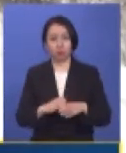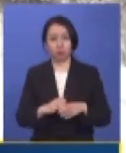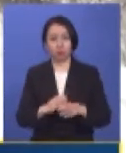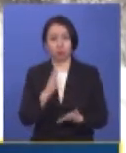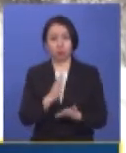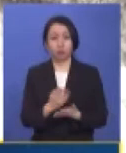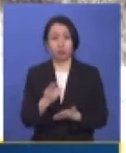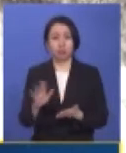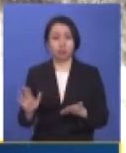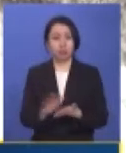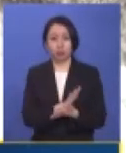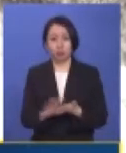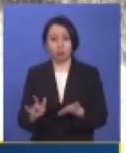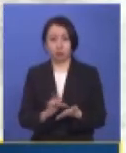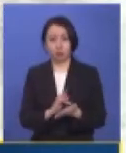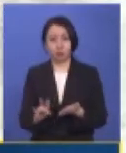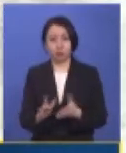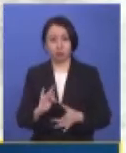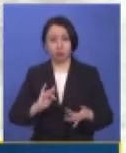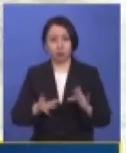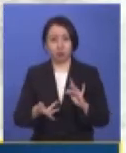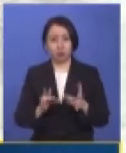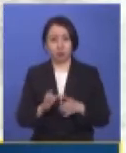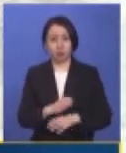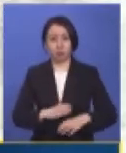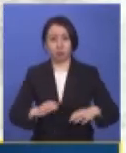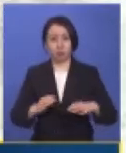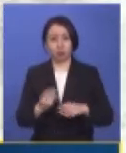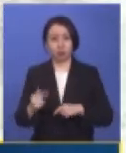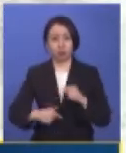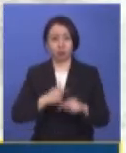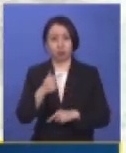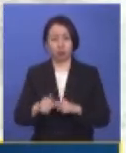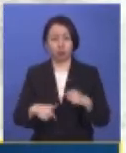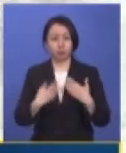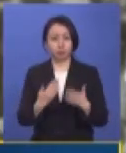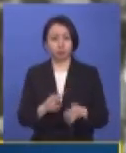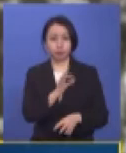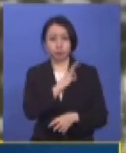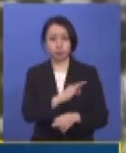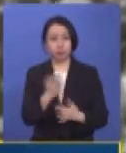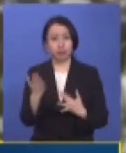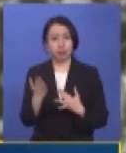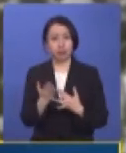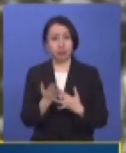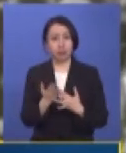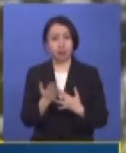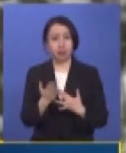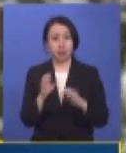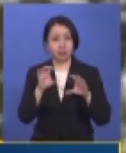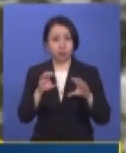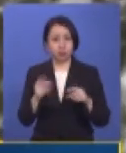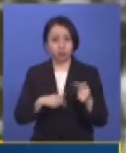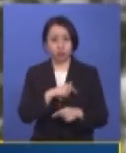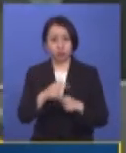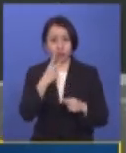кассового аппарата. Существует несколько бесплатных мобильных версий онлайн-кассовых аппаратов. Предприниматели призывают вести легальный бизнес и